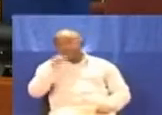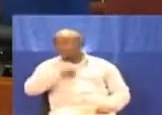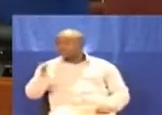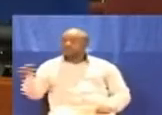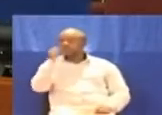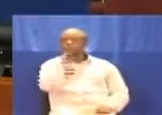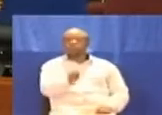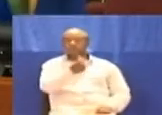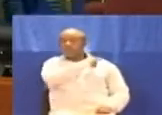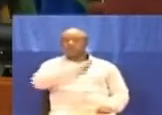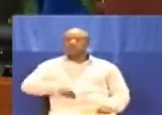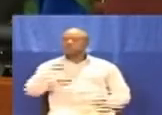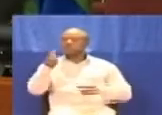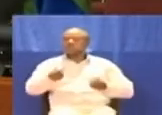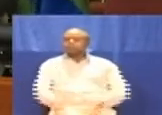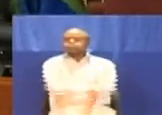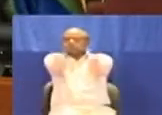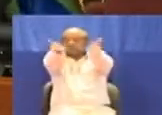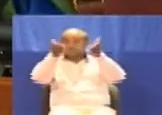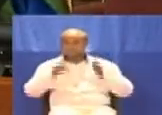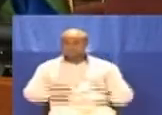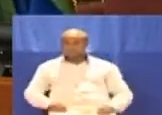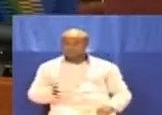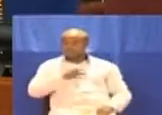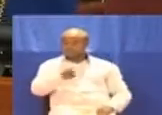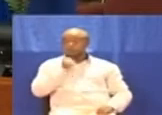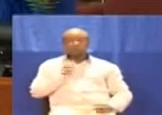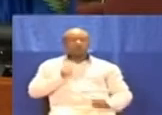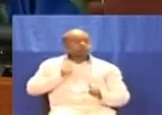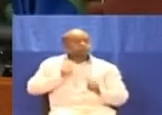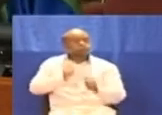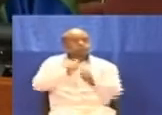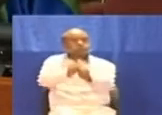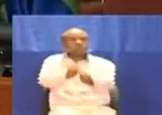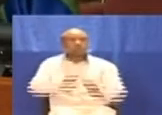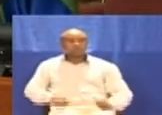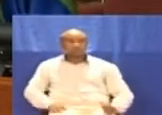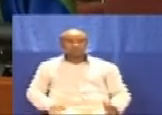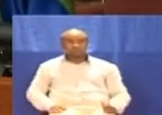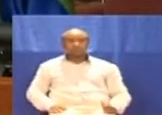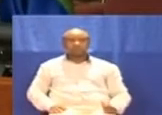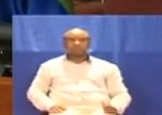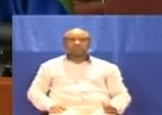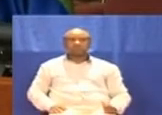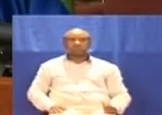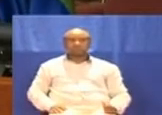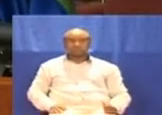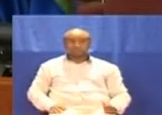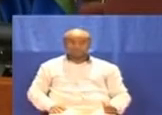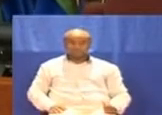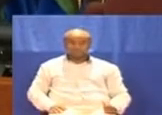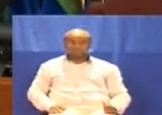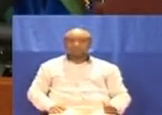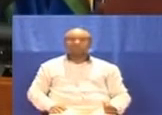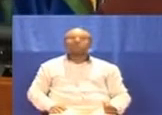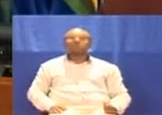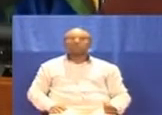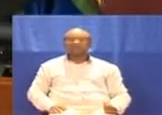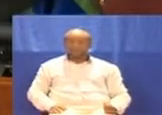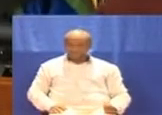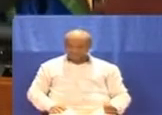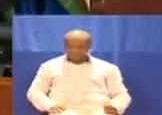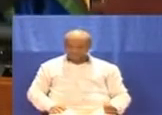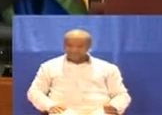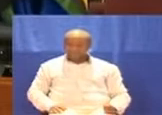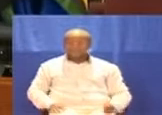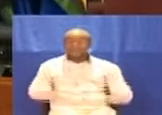kiti hiki twende. Sisi tuko nyuma yako, twende mbele, nchi hii songe mbele. Vinginevyo sisi